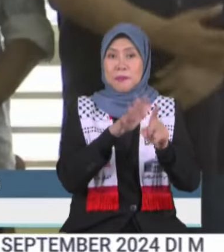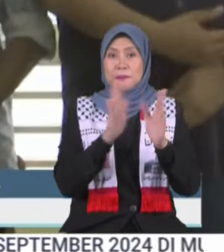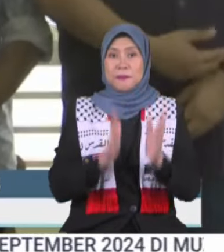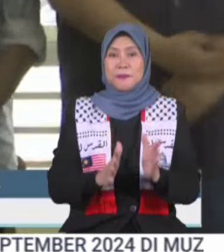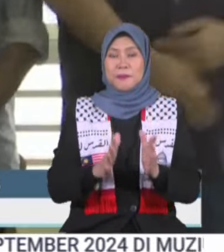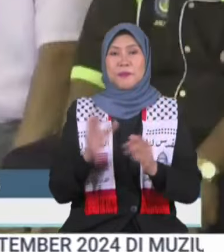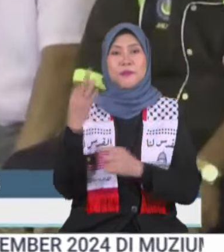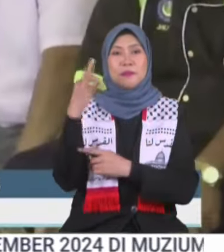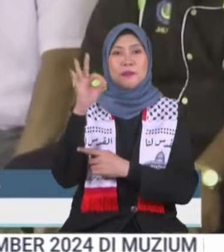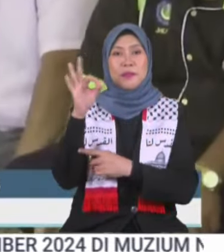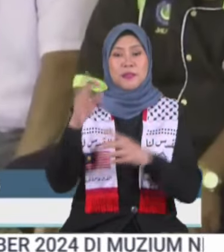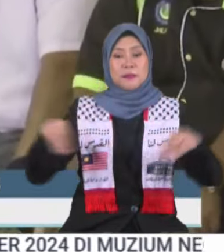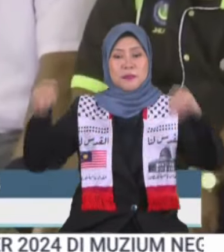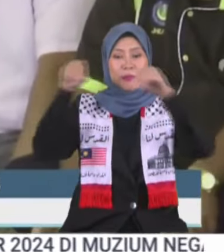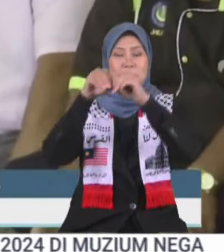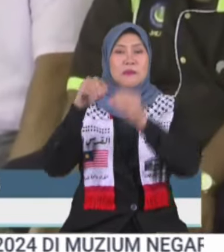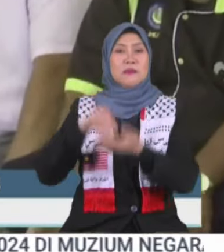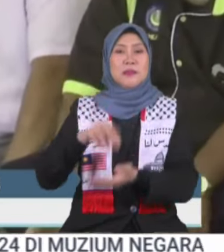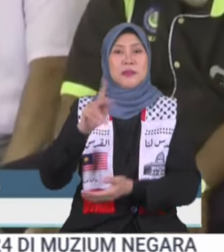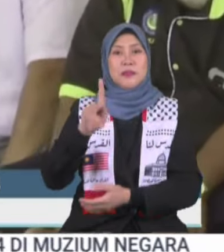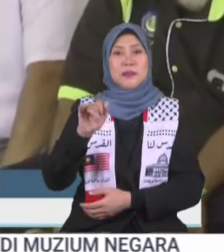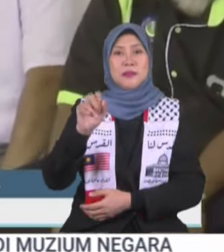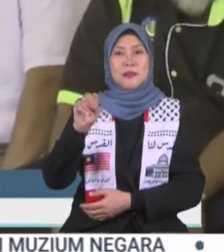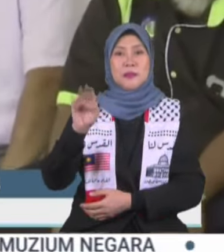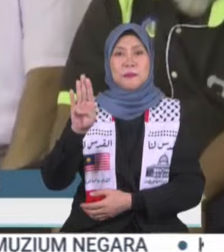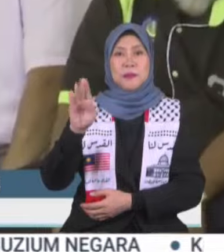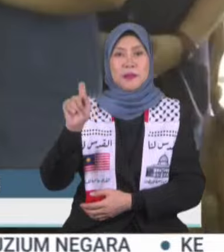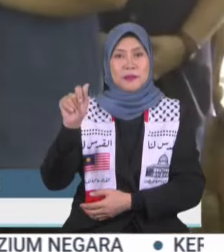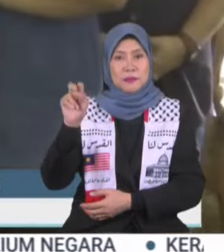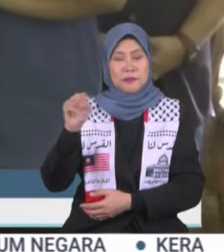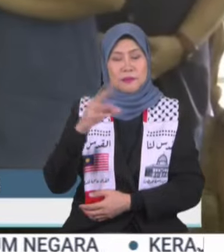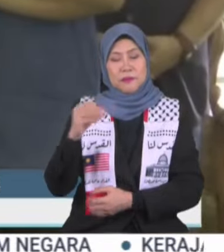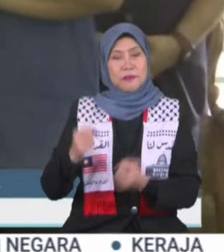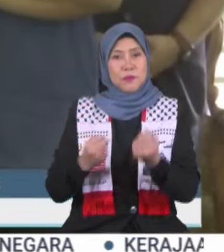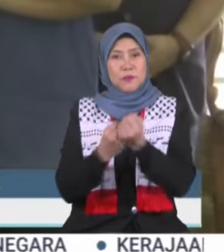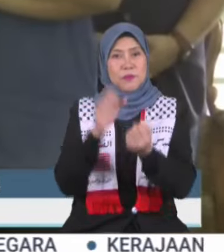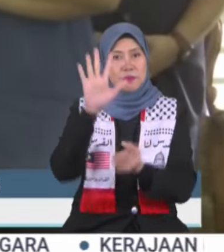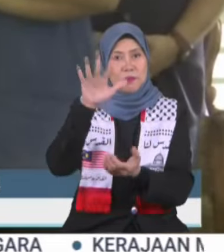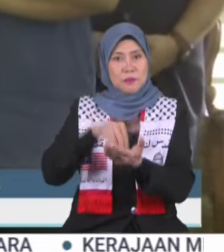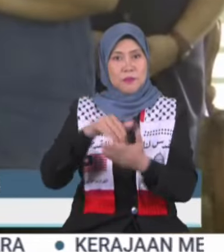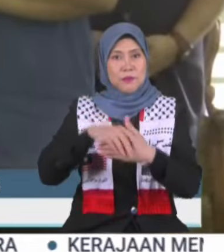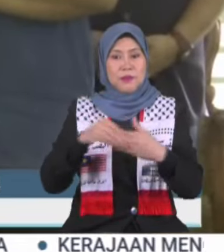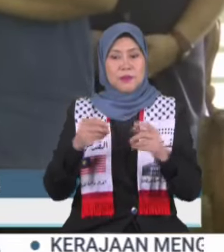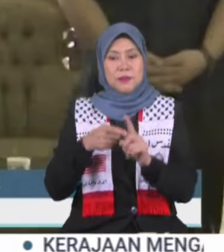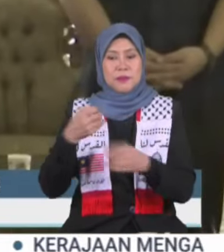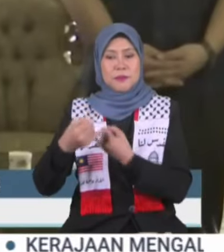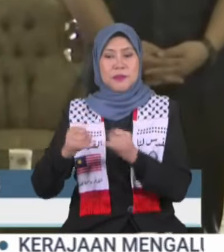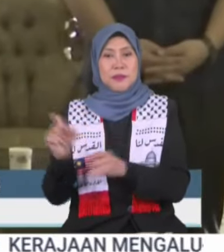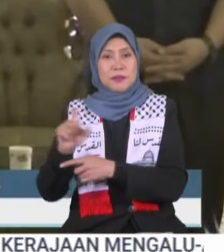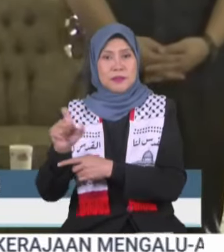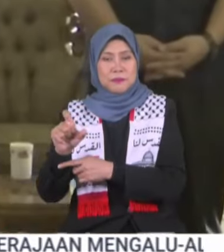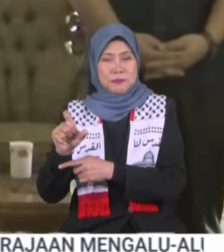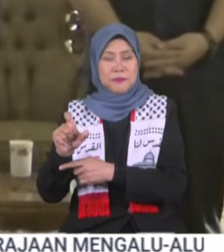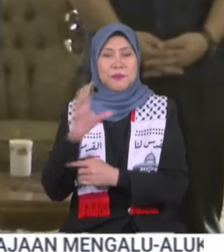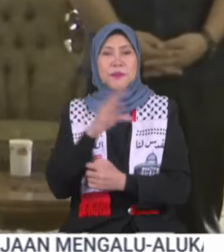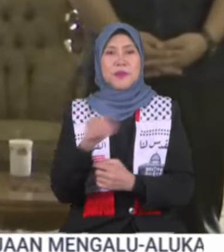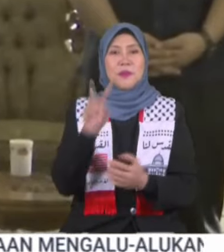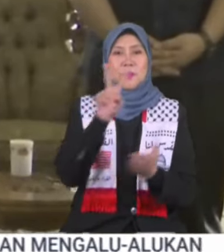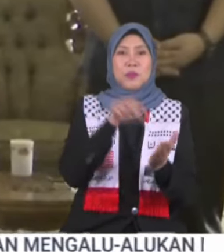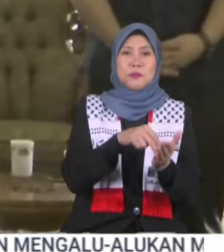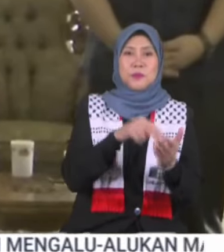19 masjid di kinabatangan turut disampaikan sumbangan r5000 daripada Majlis agama Islam Sabah muiz dan